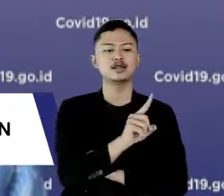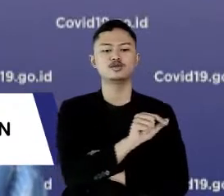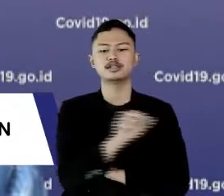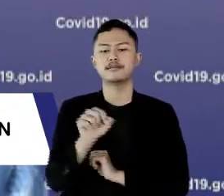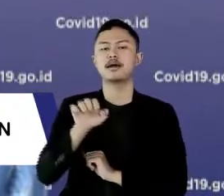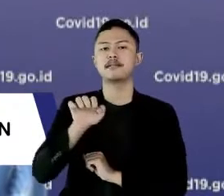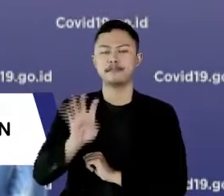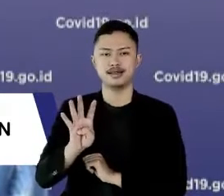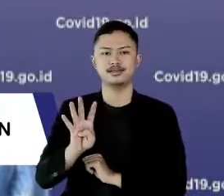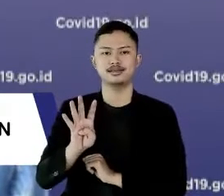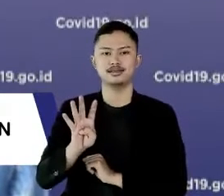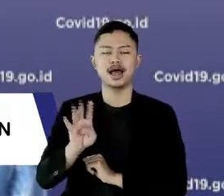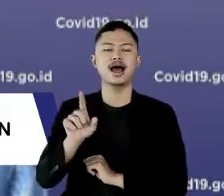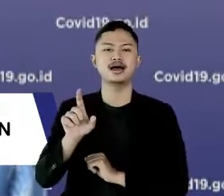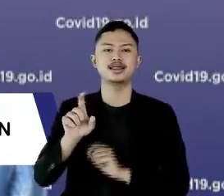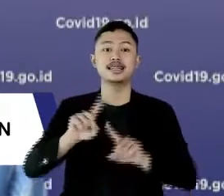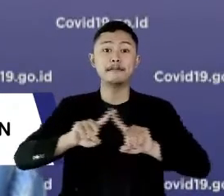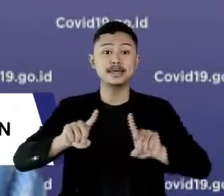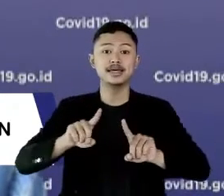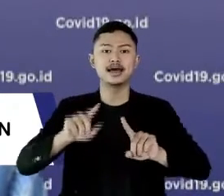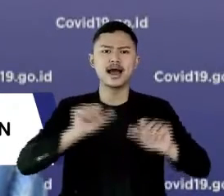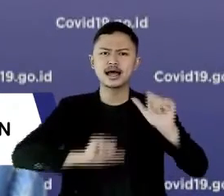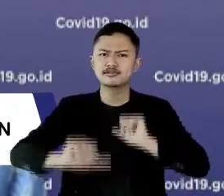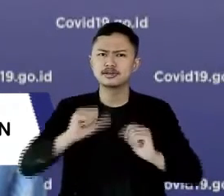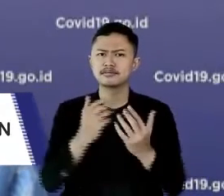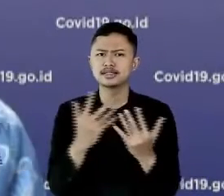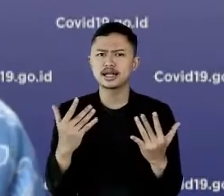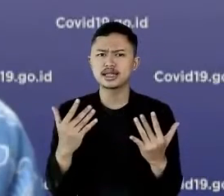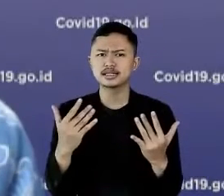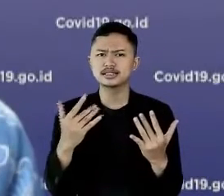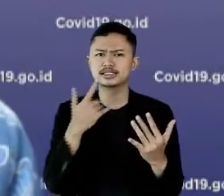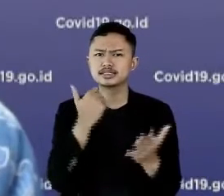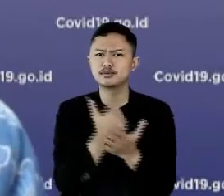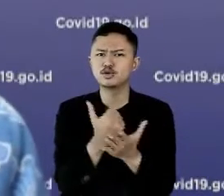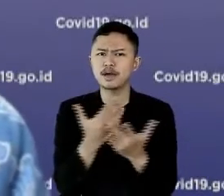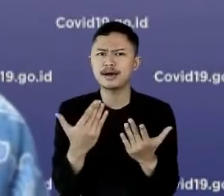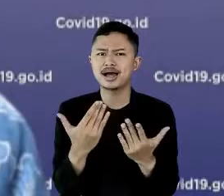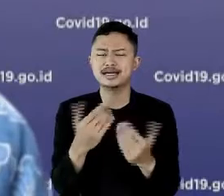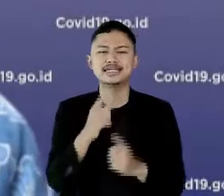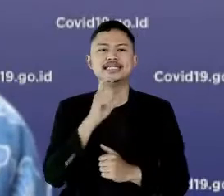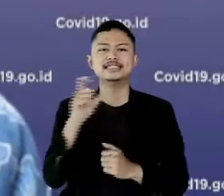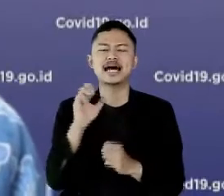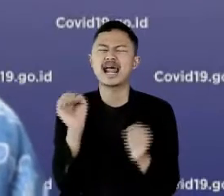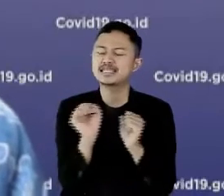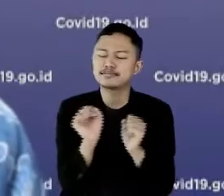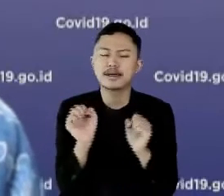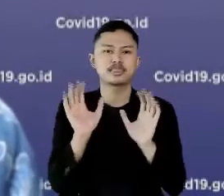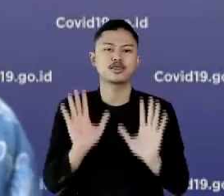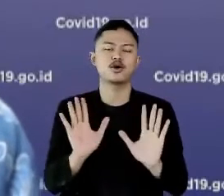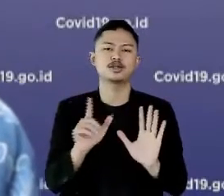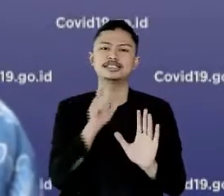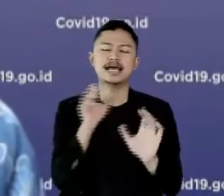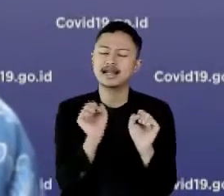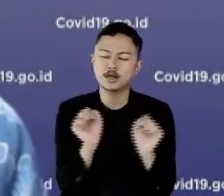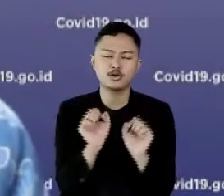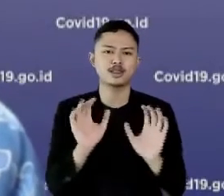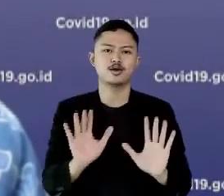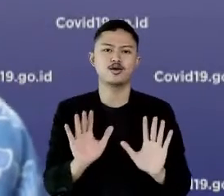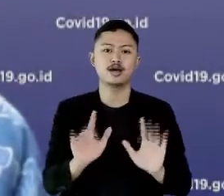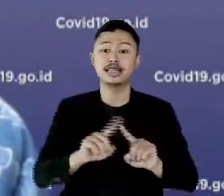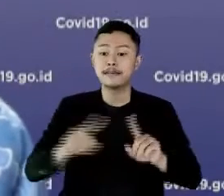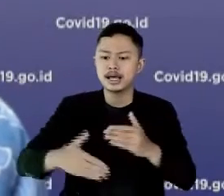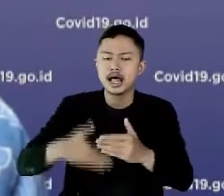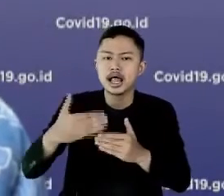hanya penekanan mobilitas itu kan upaya darurat ya, supaya cepat kasusnya turun. Setelah itu nggak